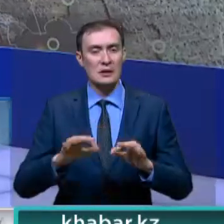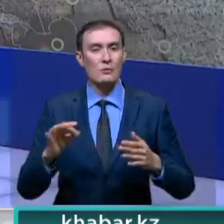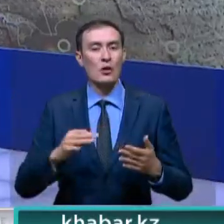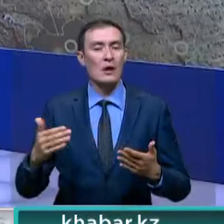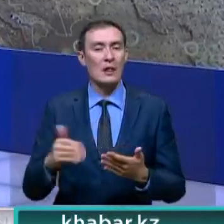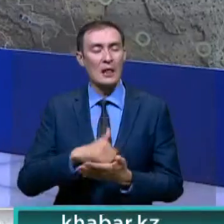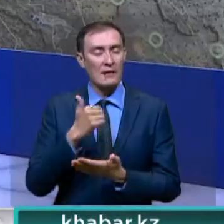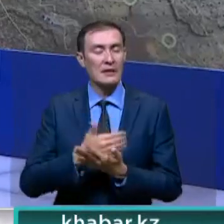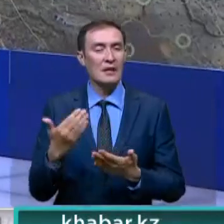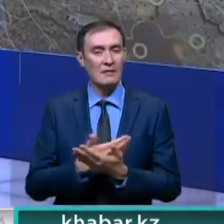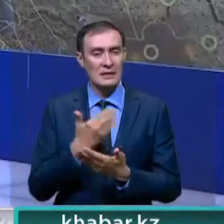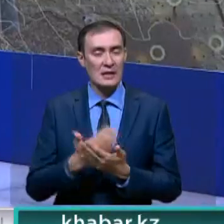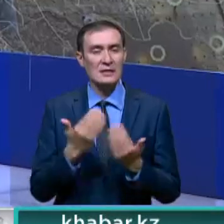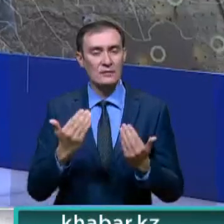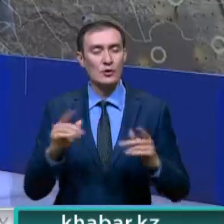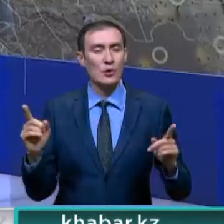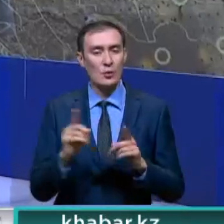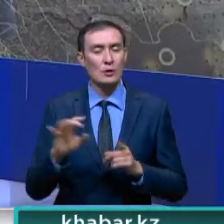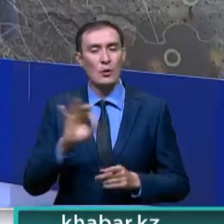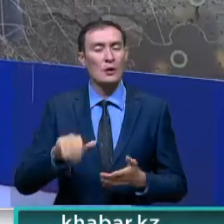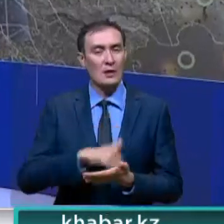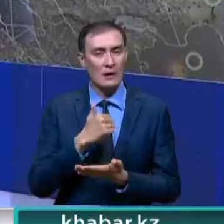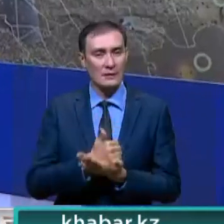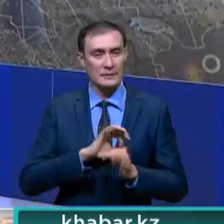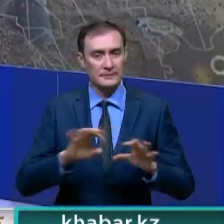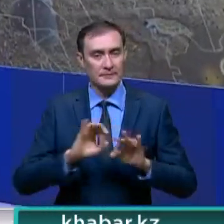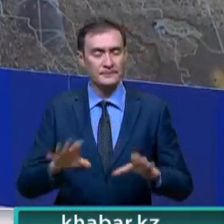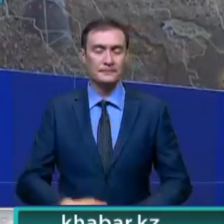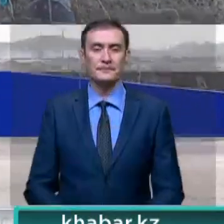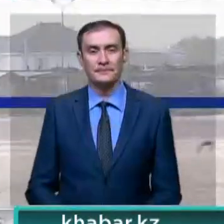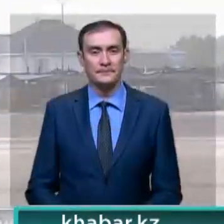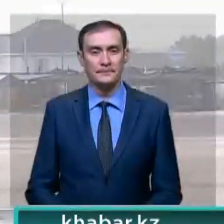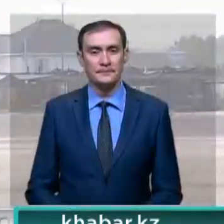Дмитрий Двойнев, Хасан Исраилов. И начнем с небольшого анонса.